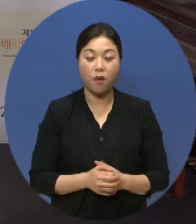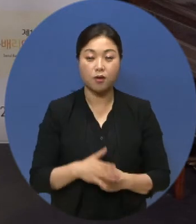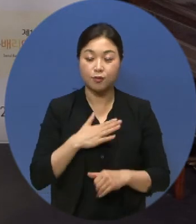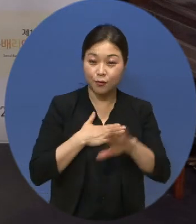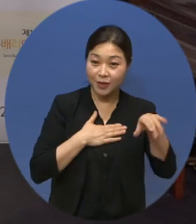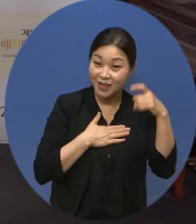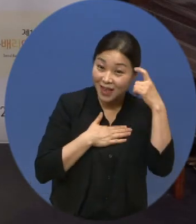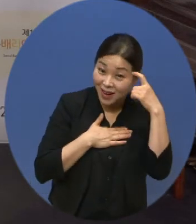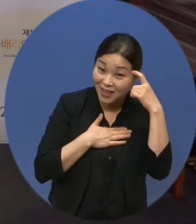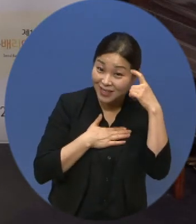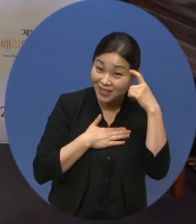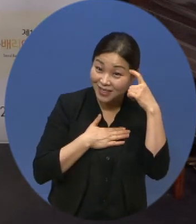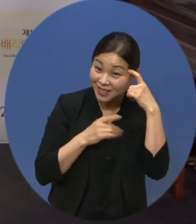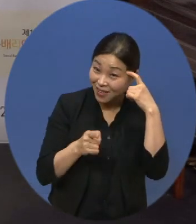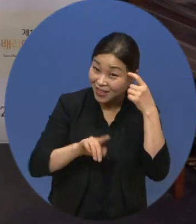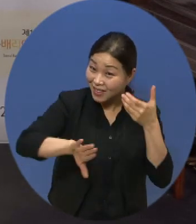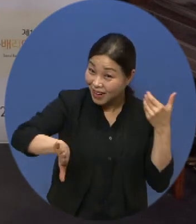아니겠죠?